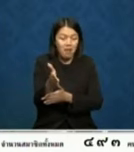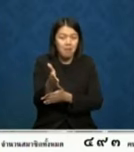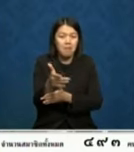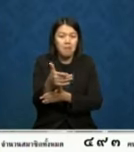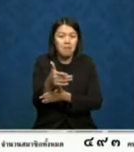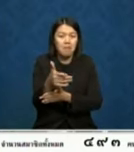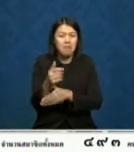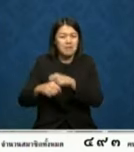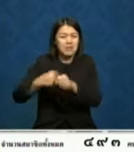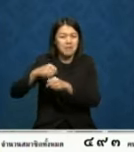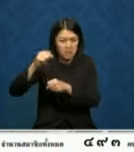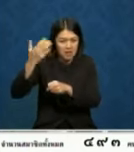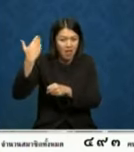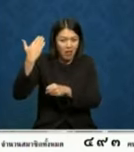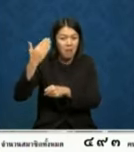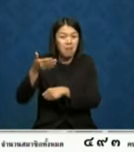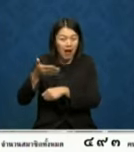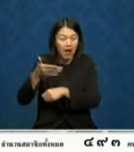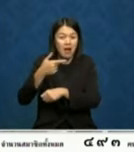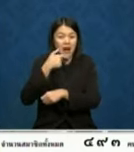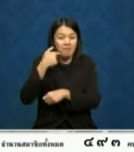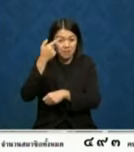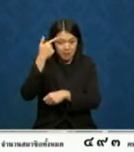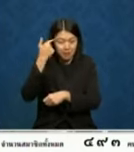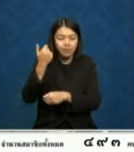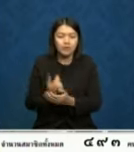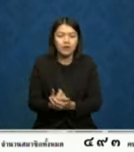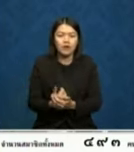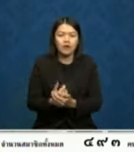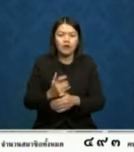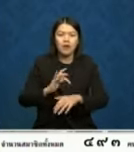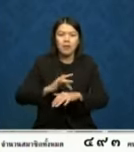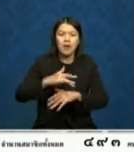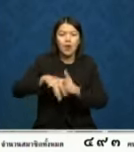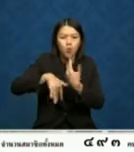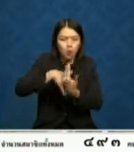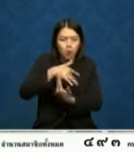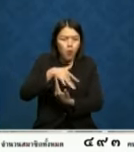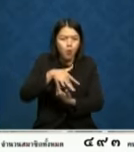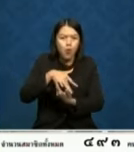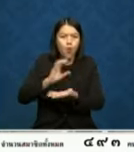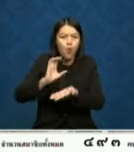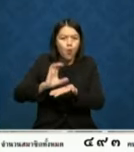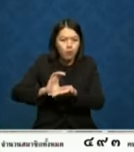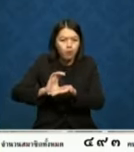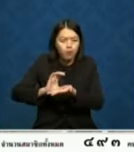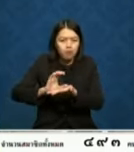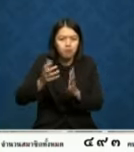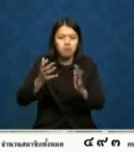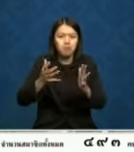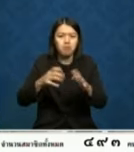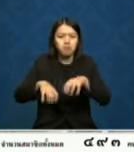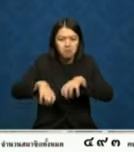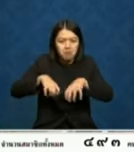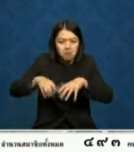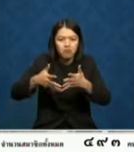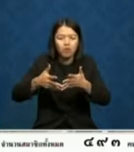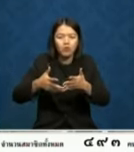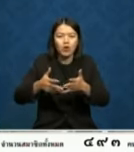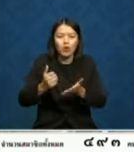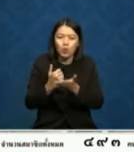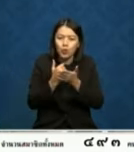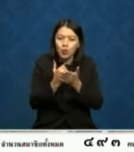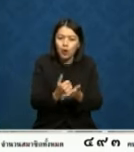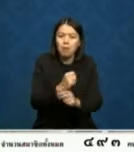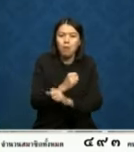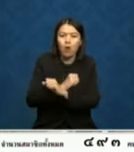ตั้ง 10ปีที่แล้วครับแต่ณวันนี้กระทรวงทรัพยากรธรรมชาติและสิ่งแวดล้อมไม่มีงบประมาณในการบูรณาการในการฟื้นฟู